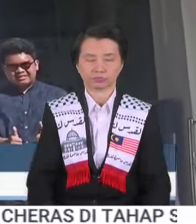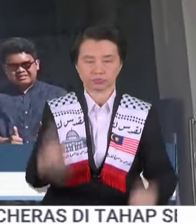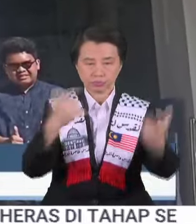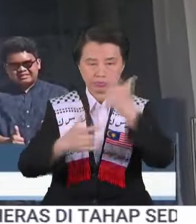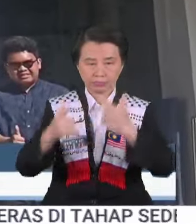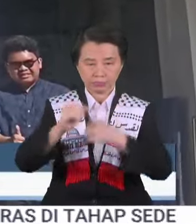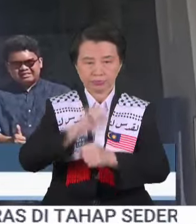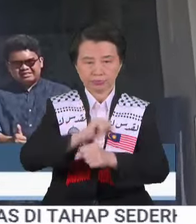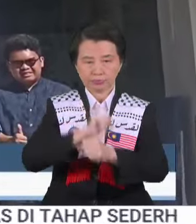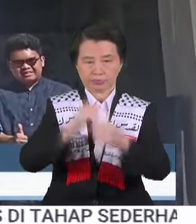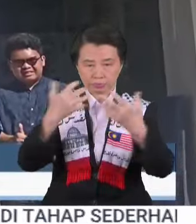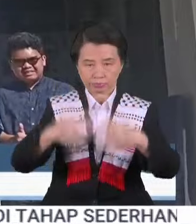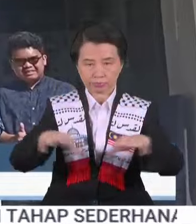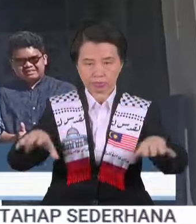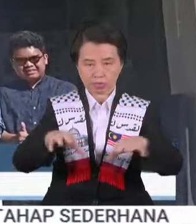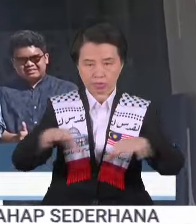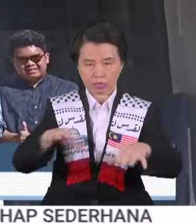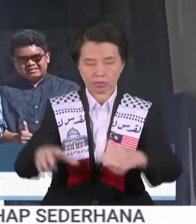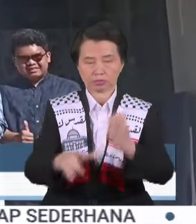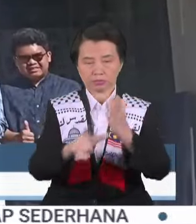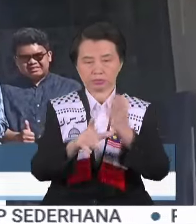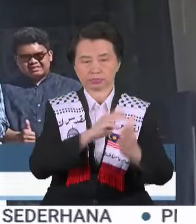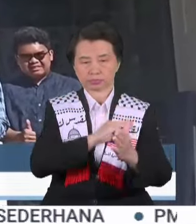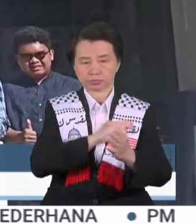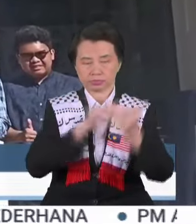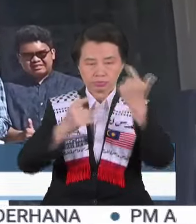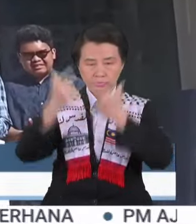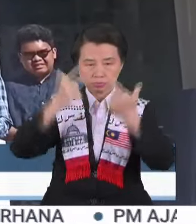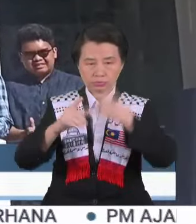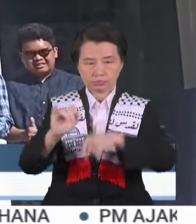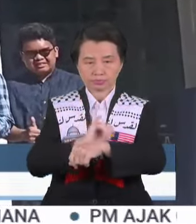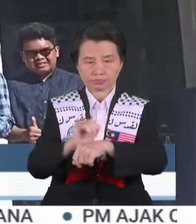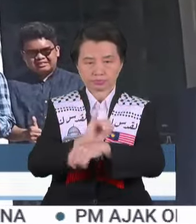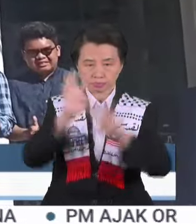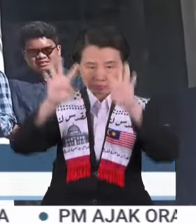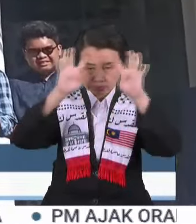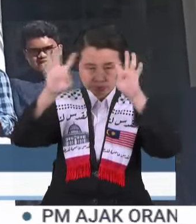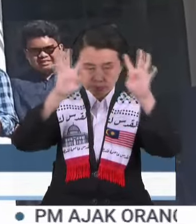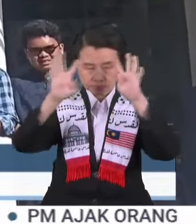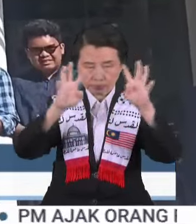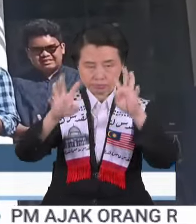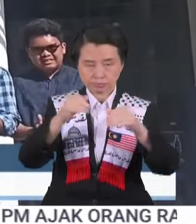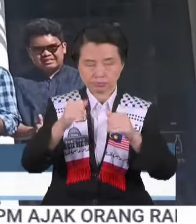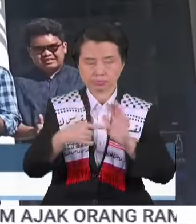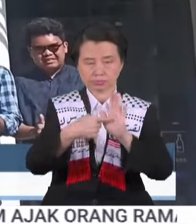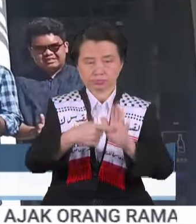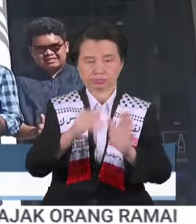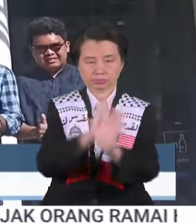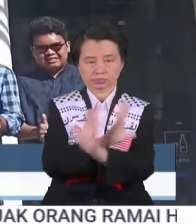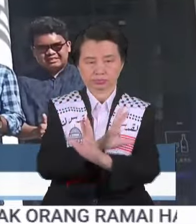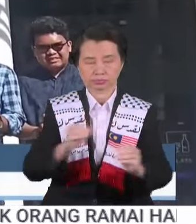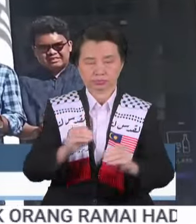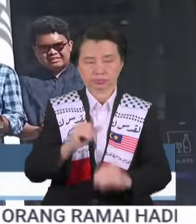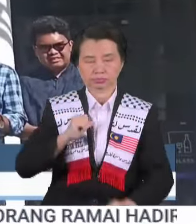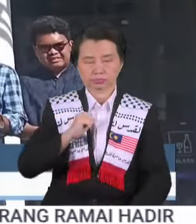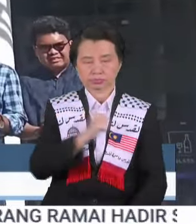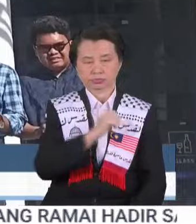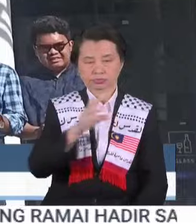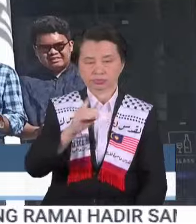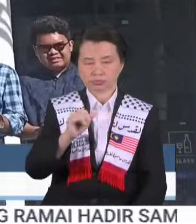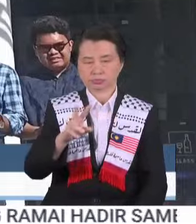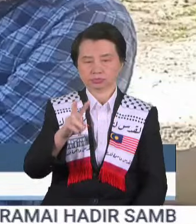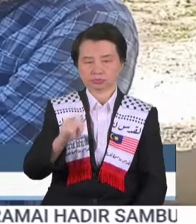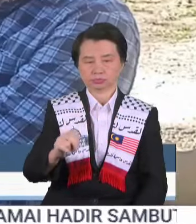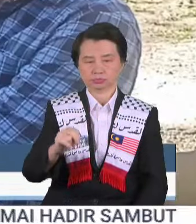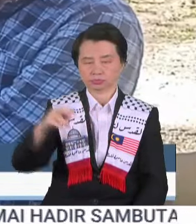Lawatan kerja telah dijalankan oleh Timbalan Menteri Pelancongan, Industri Kreatif dan Seni Persembahan Sarawak yang juga Ahli Dewan Undangan